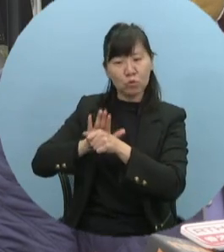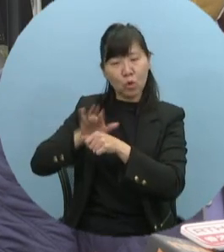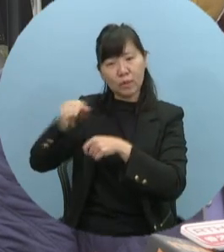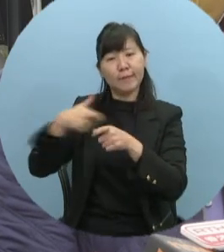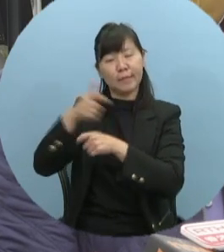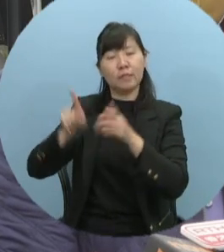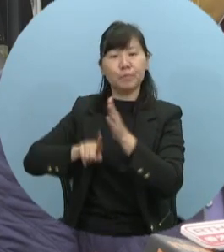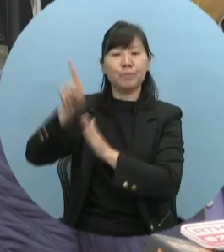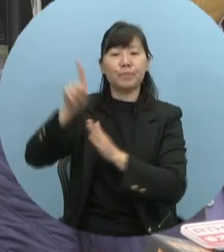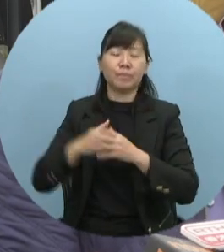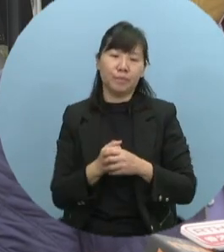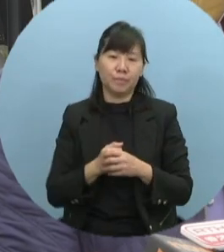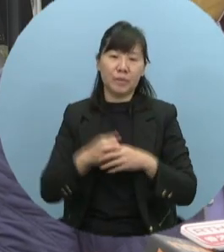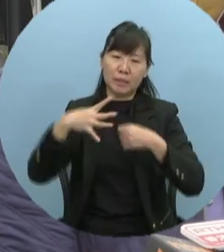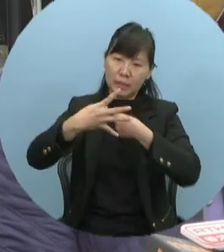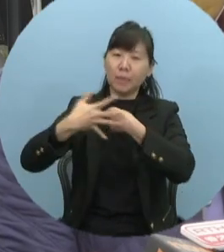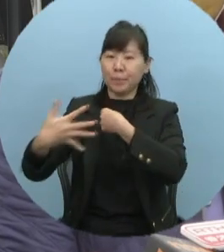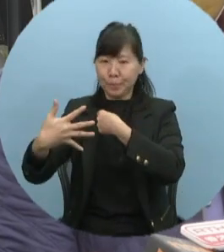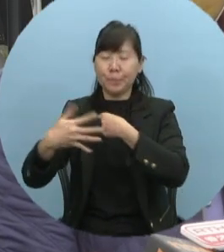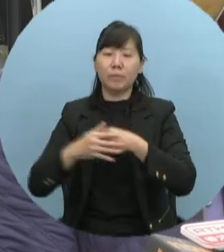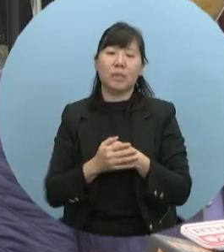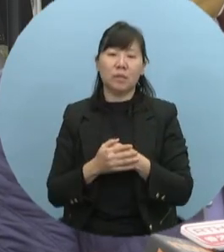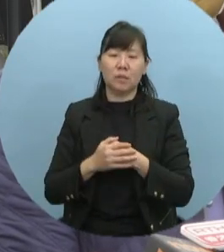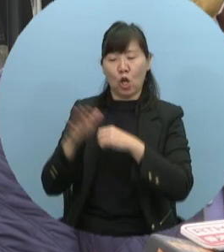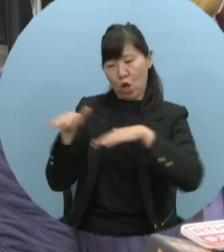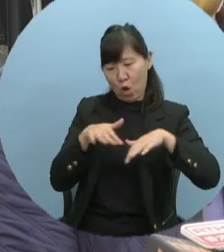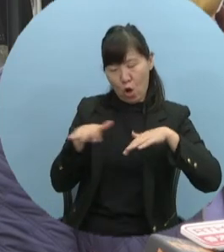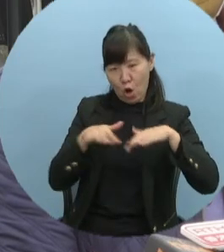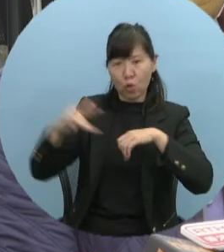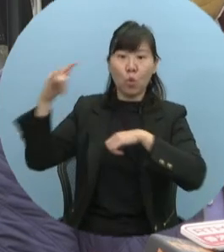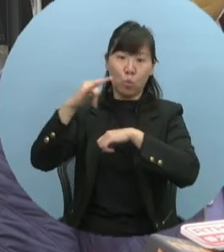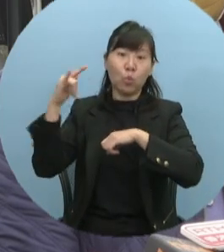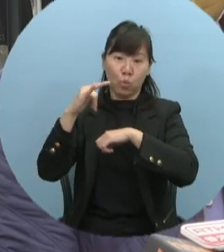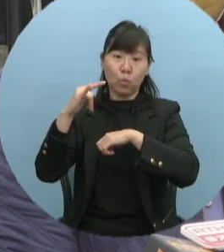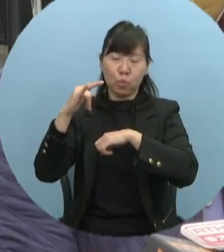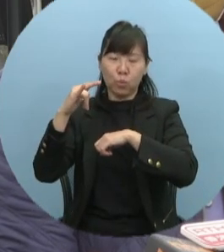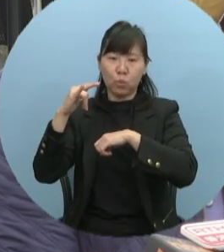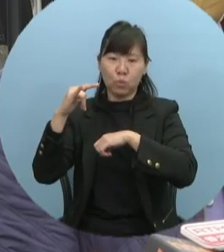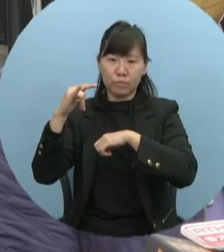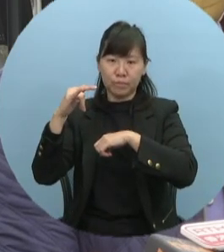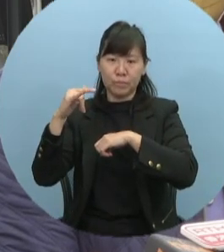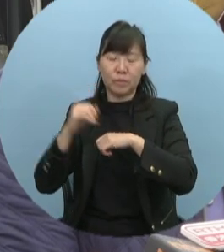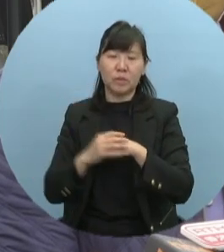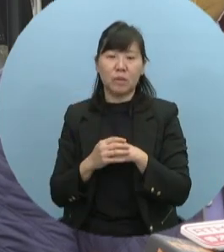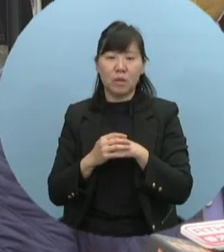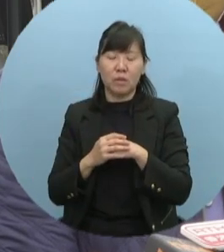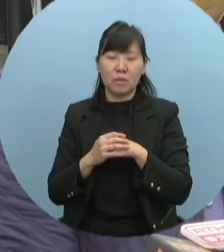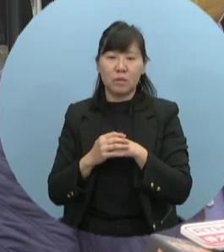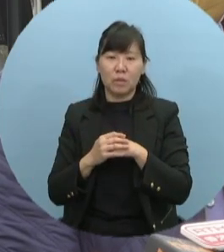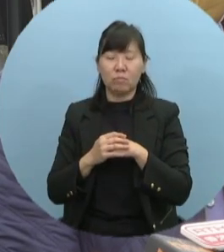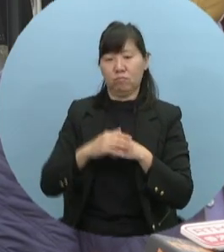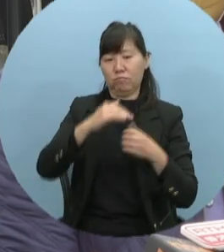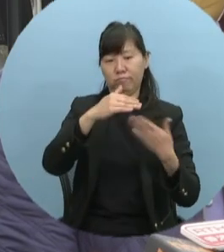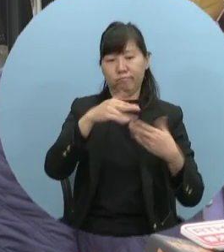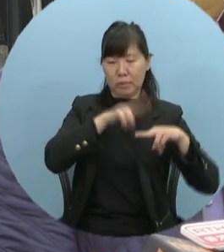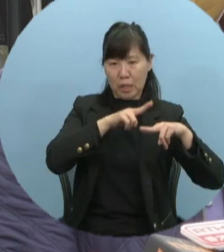難。咁第四、第五當然就係我哋嘅海運界同埋航運界啦，跨境貨物